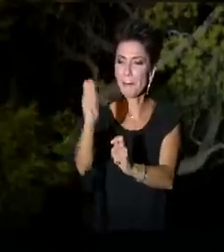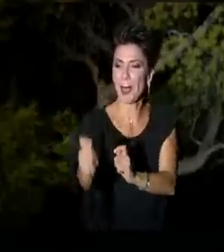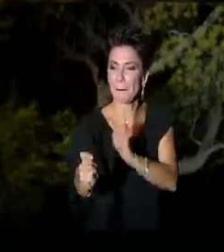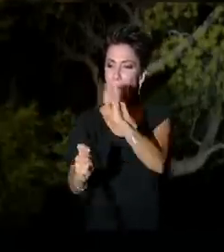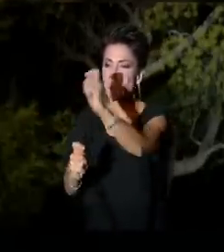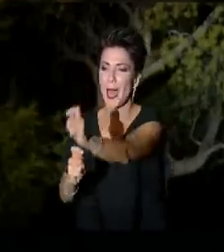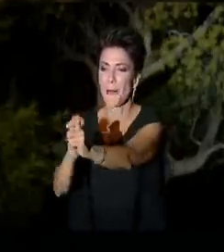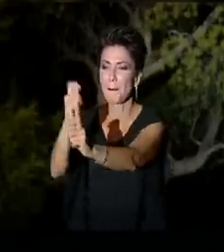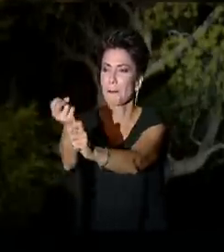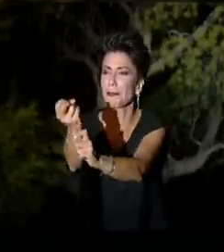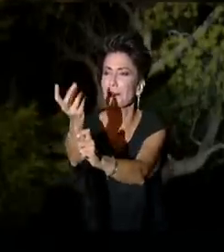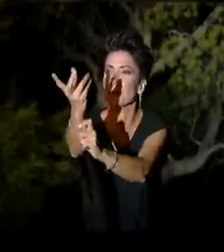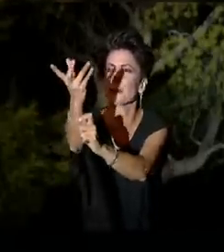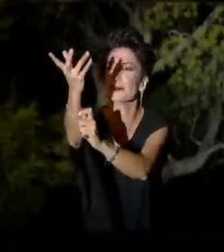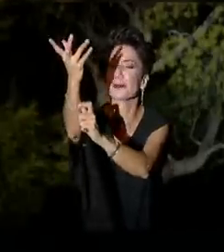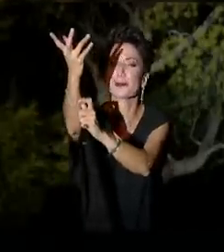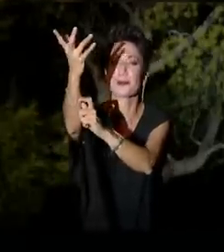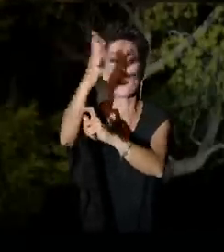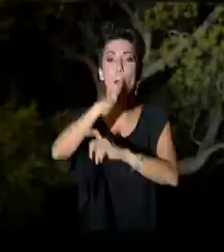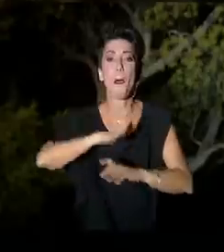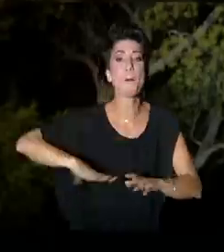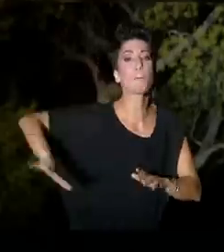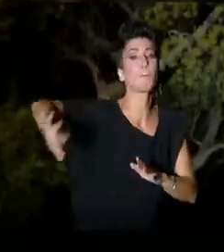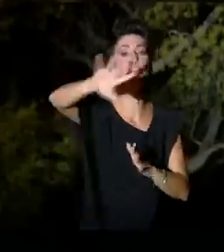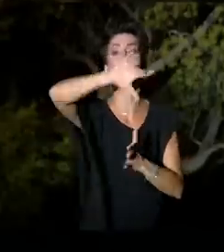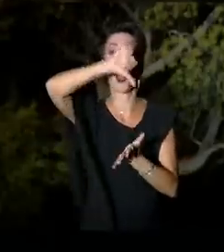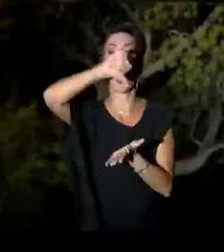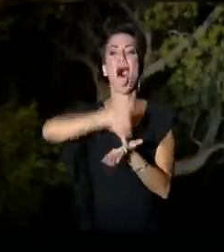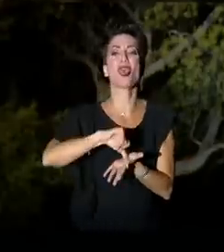την κορυφαία γιορτή της πόλης.